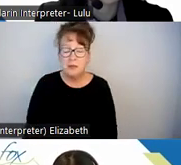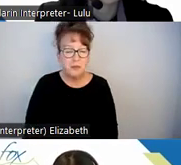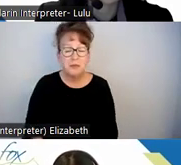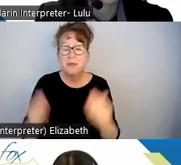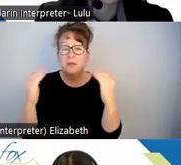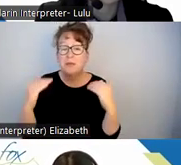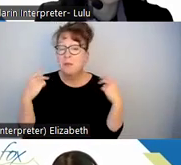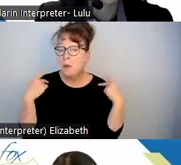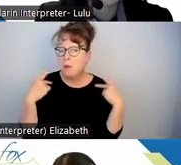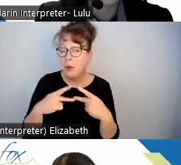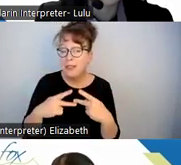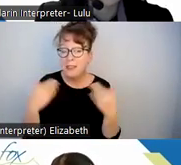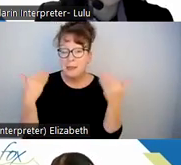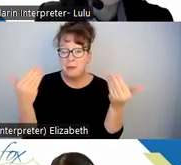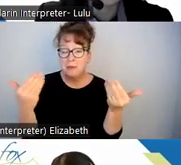Portuguese.